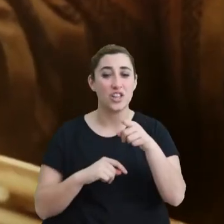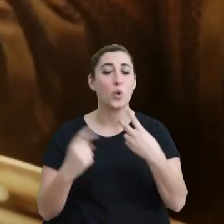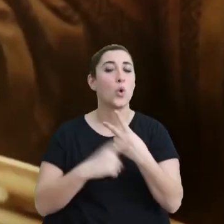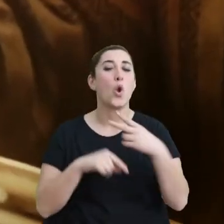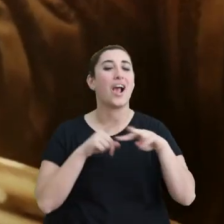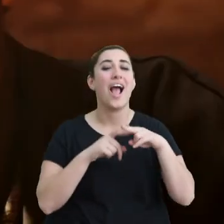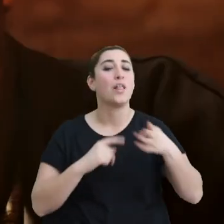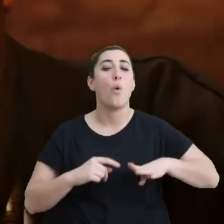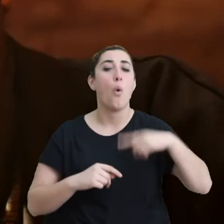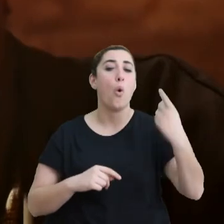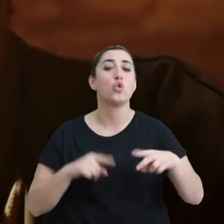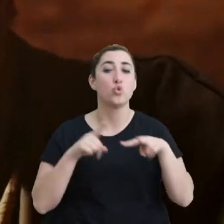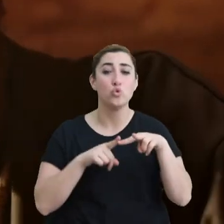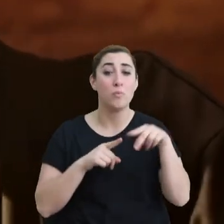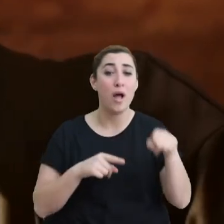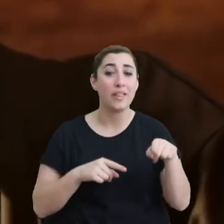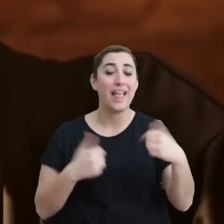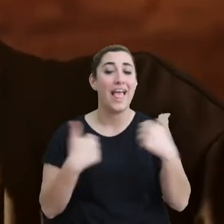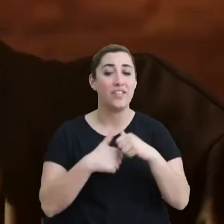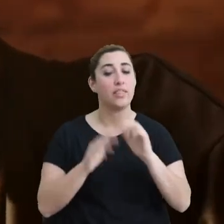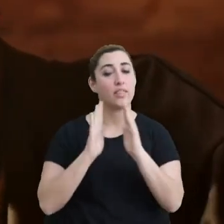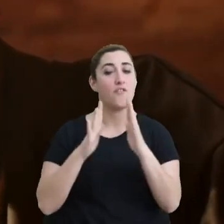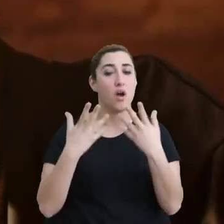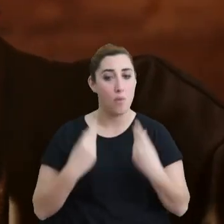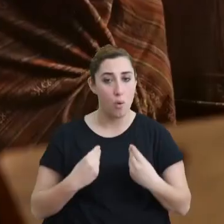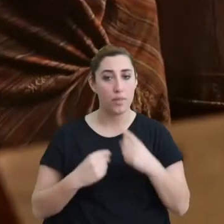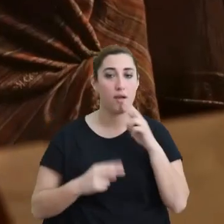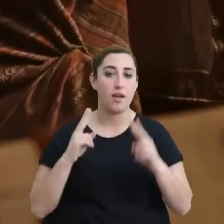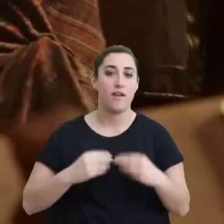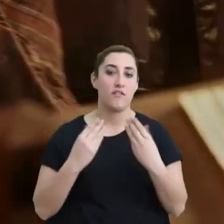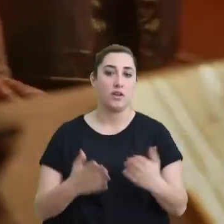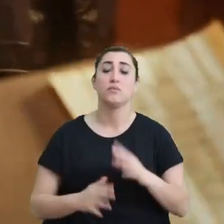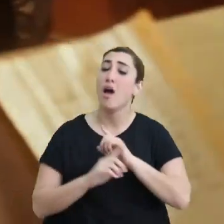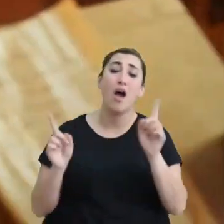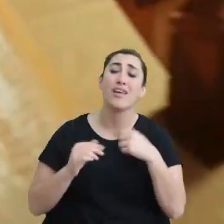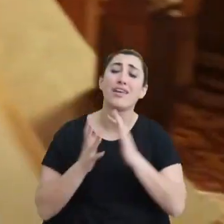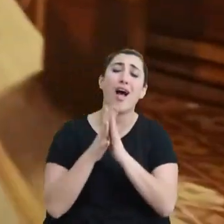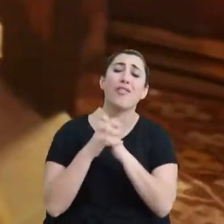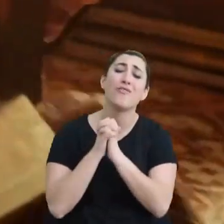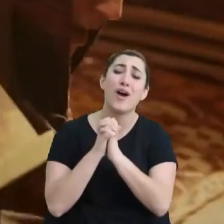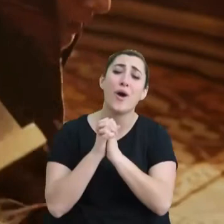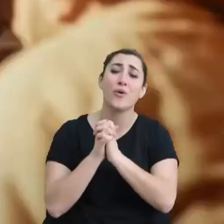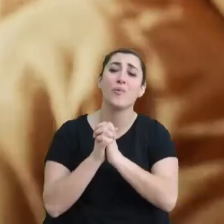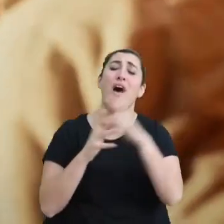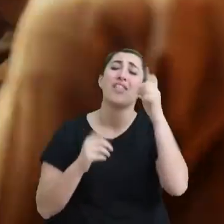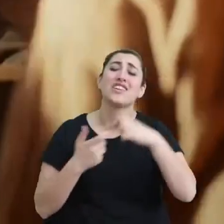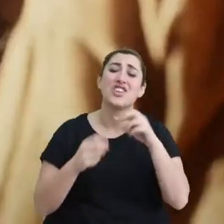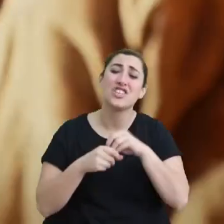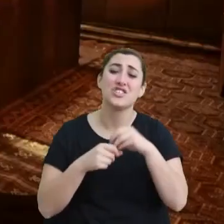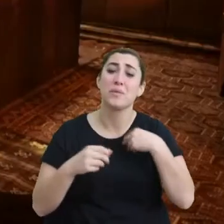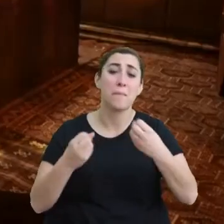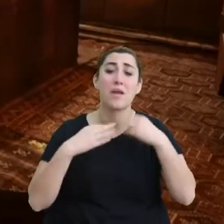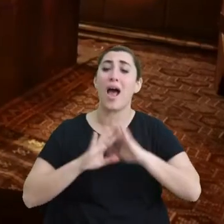Yörük Ali Paşa oğlu Numan ile evliliğinin devamına hükmolunmuştur. Ay yalvarırım ne hazretleri. Allah rızası